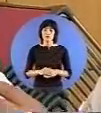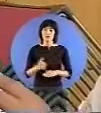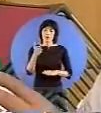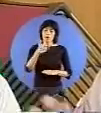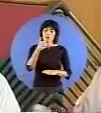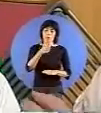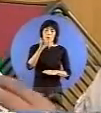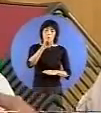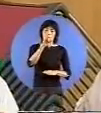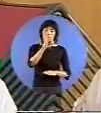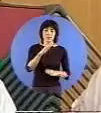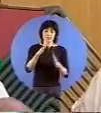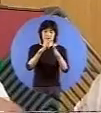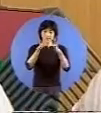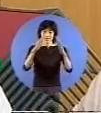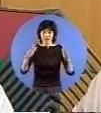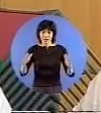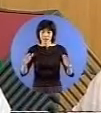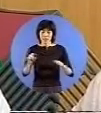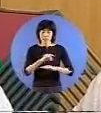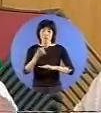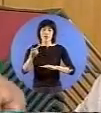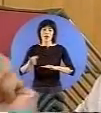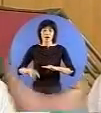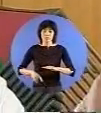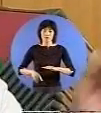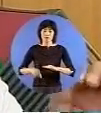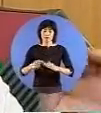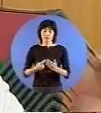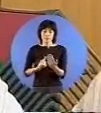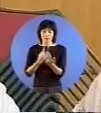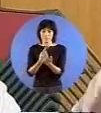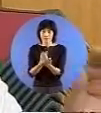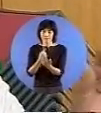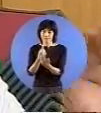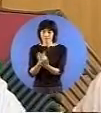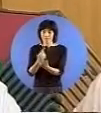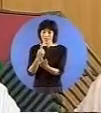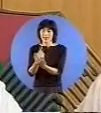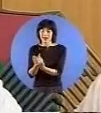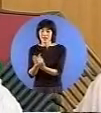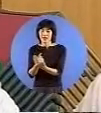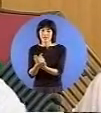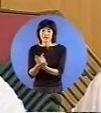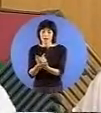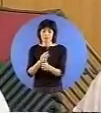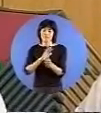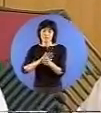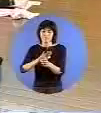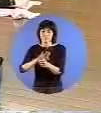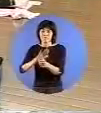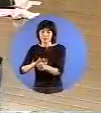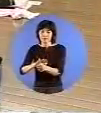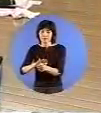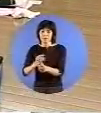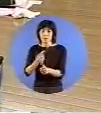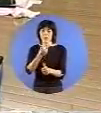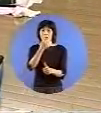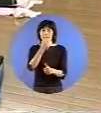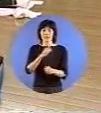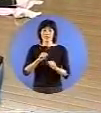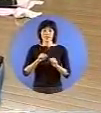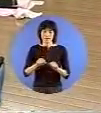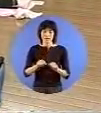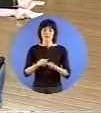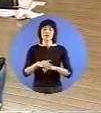が あればね、それを結局老人会のそういう企画にフィードバックするっていうのかな、反映さすい